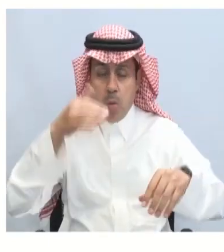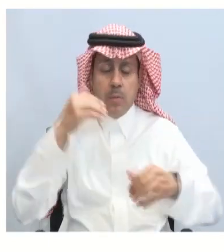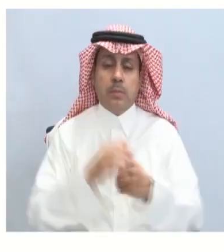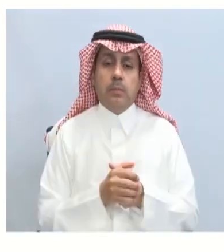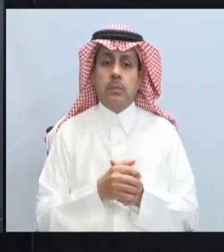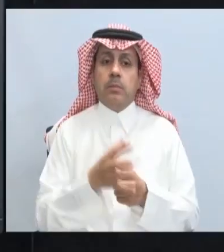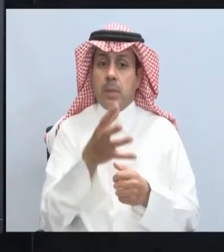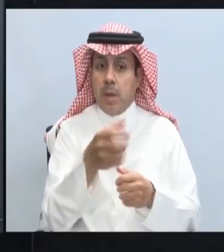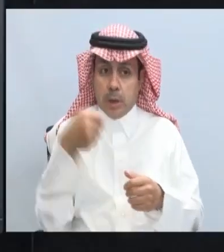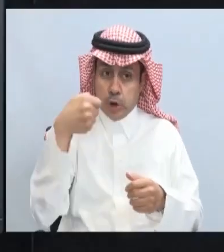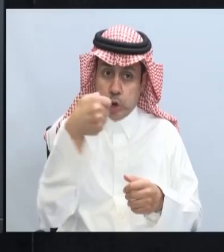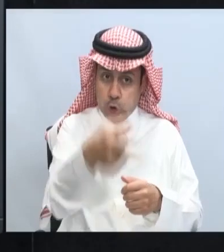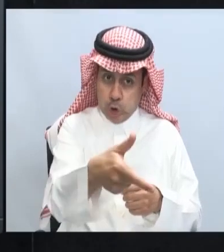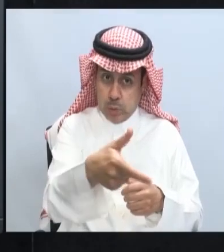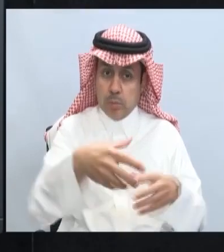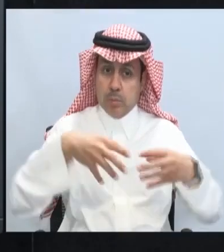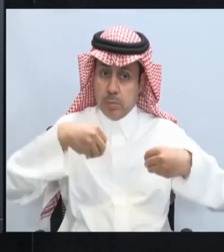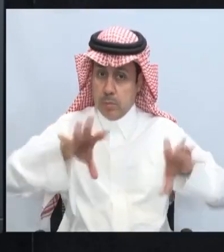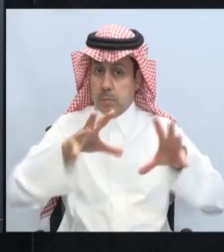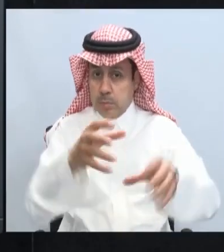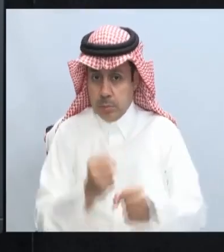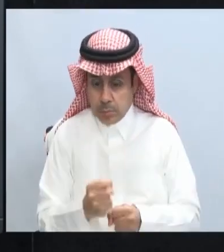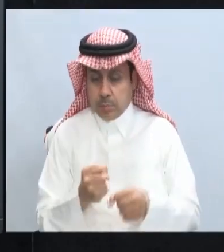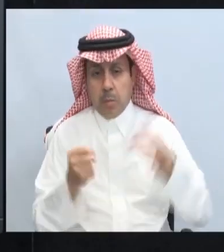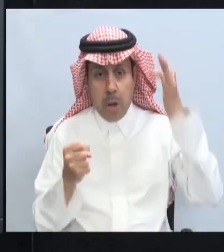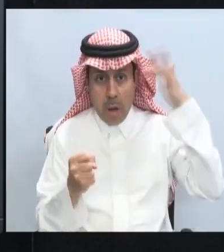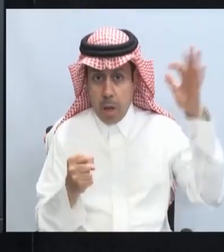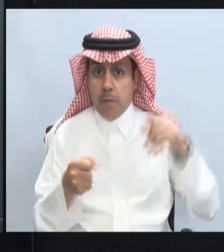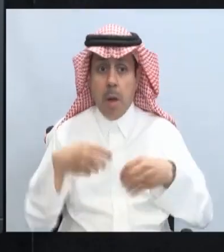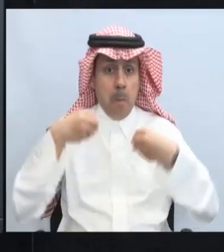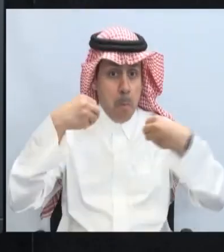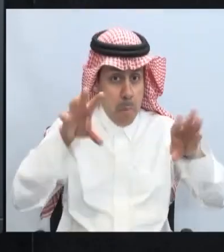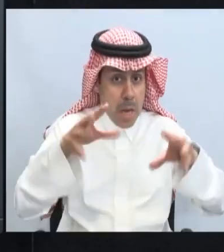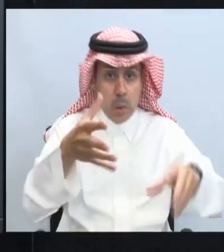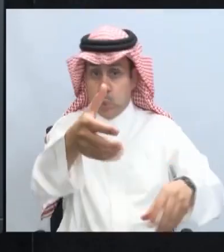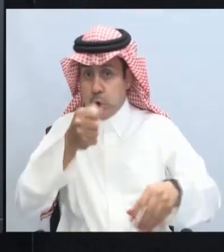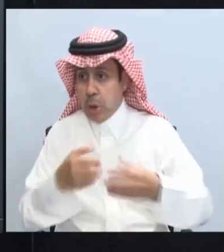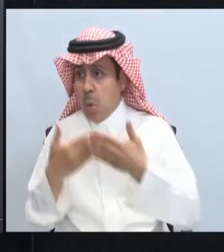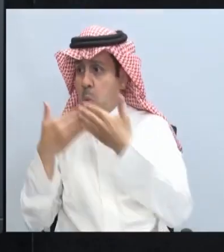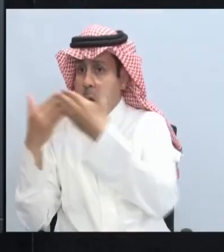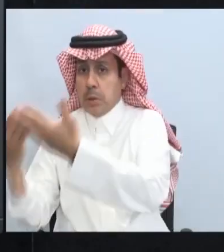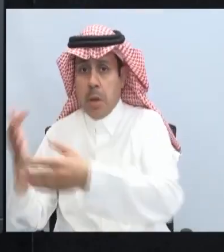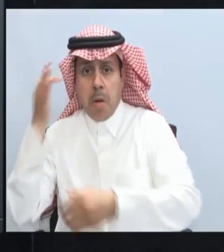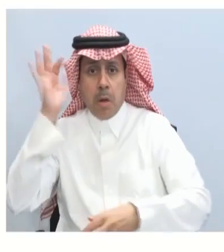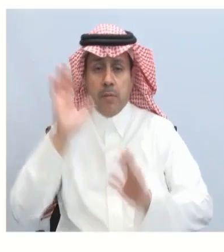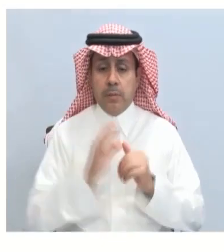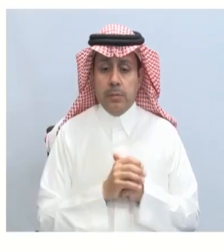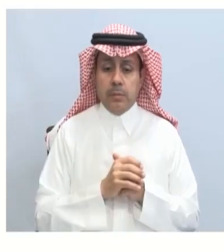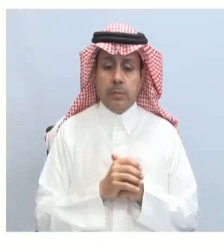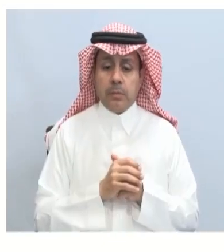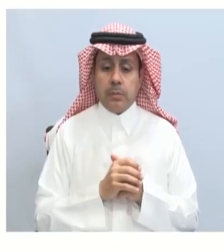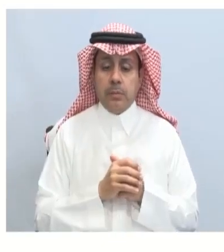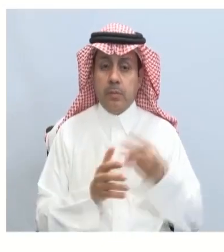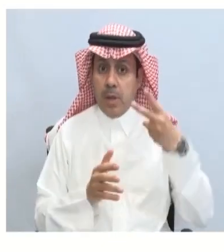قبض المشتري المبيع له الح الحريه في بيعه او اهدائه وغيره ايضا